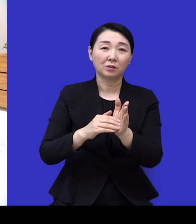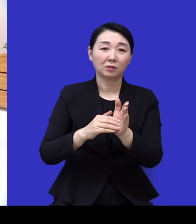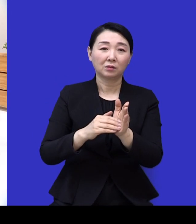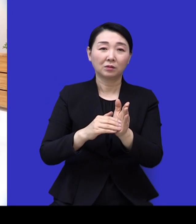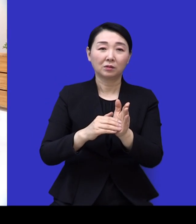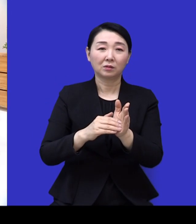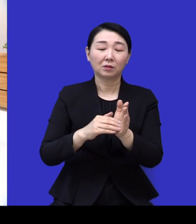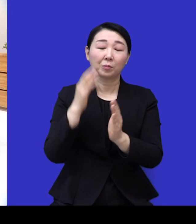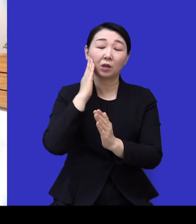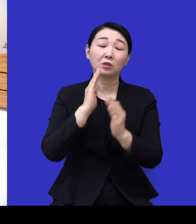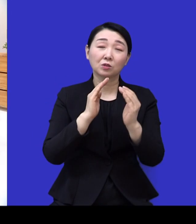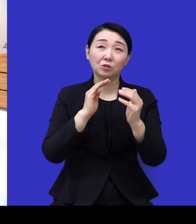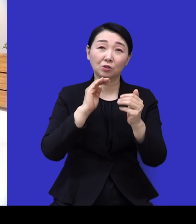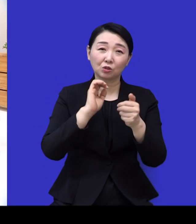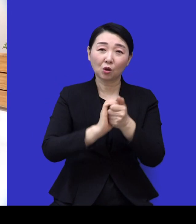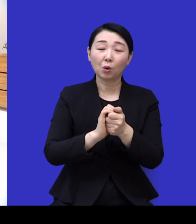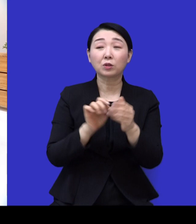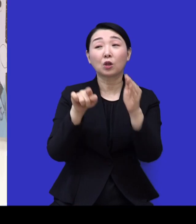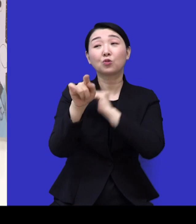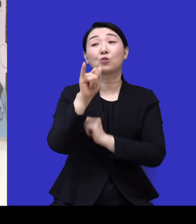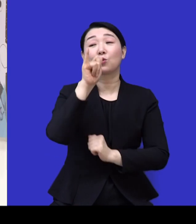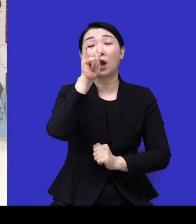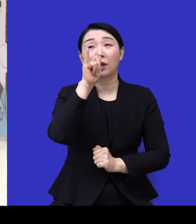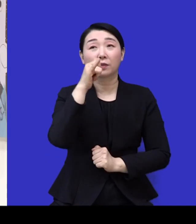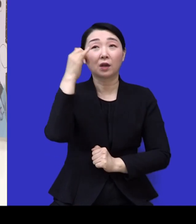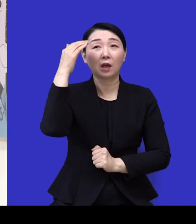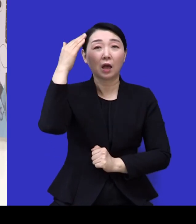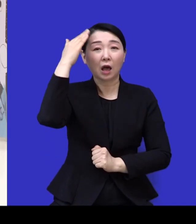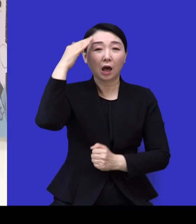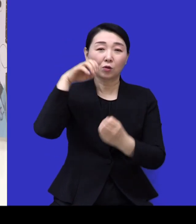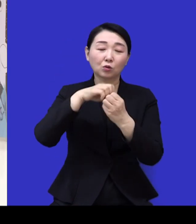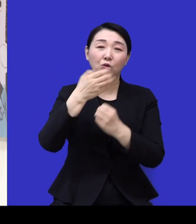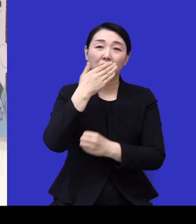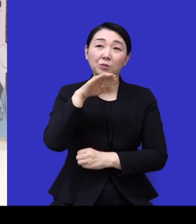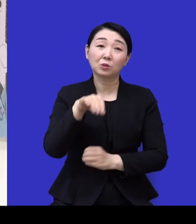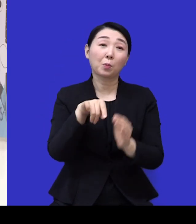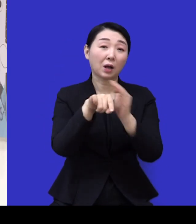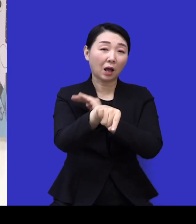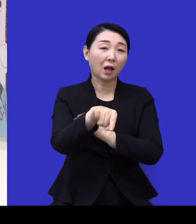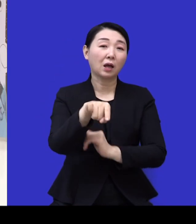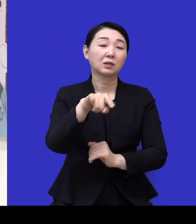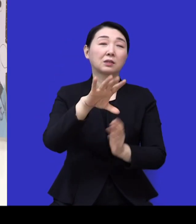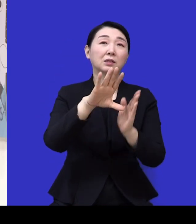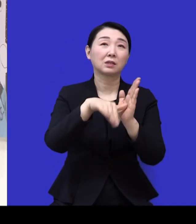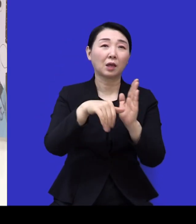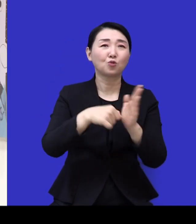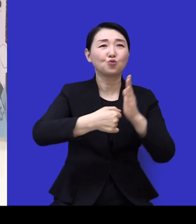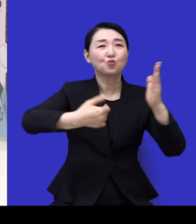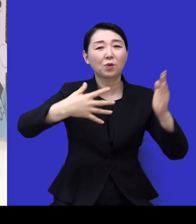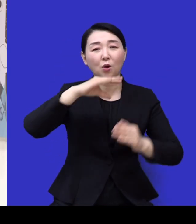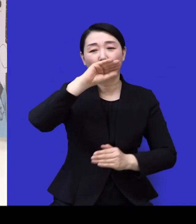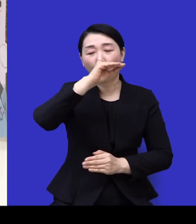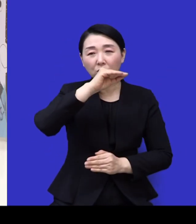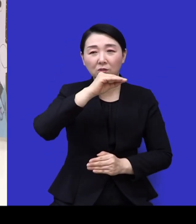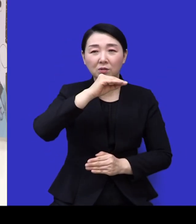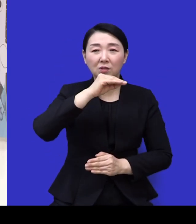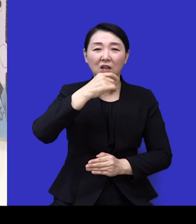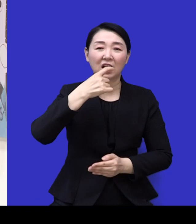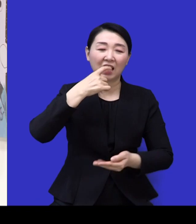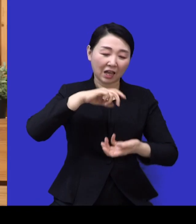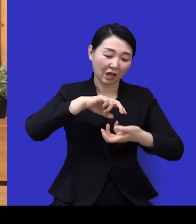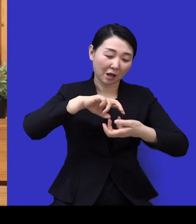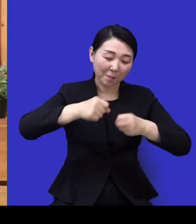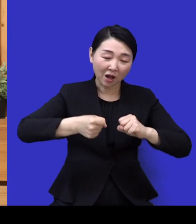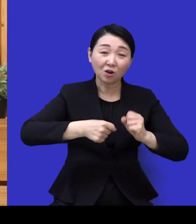가요. 그래서 예. 그때 막걸리가 옥수수 막걸리가 되게 유행했어요. 그래서 예. 한 잔을 이렇게 주시더라고요. 예. 그래서